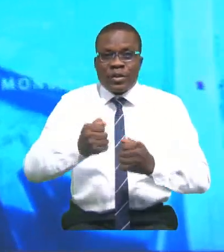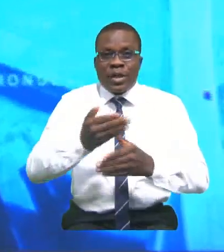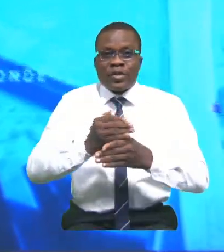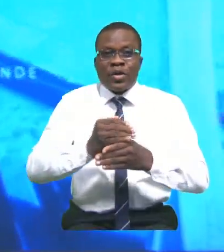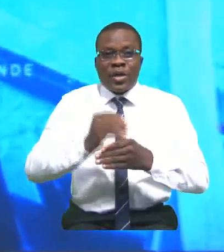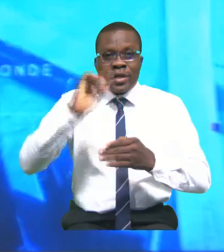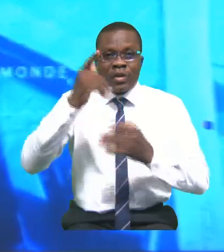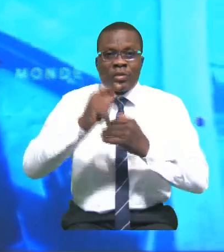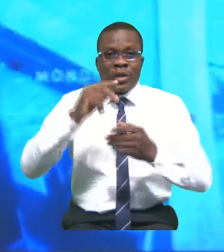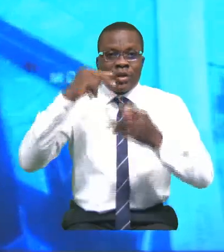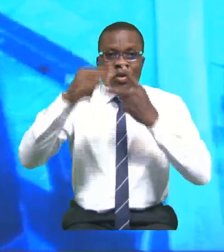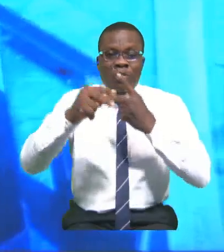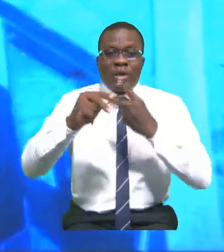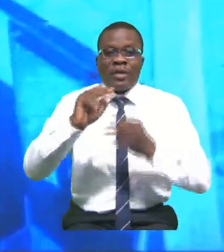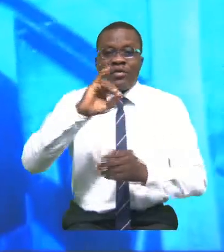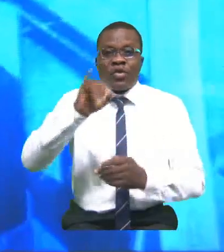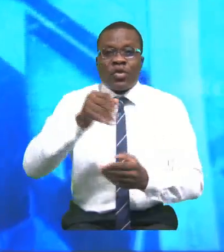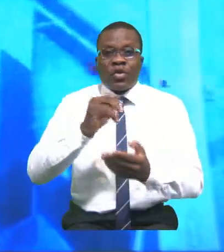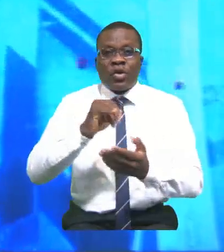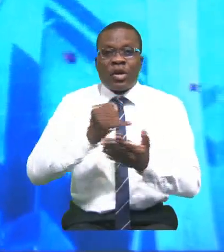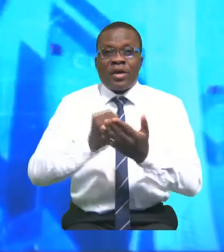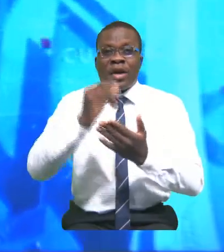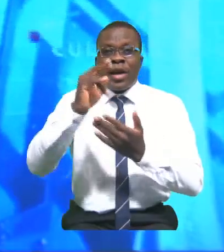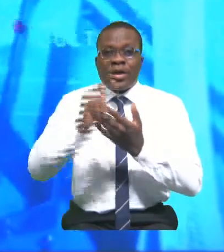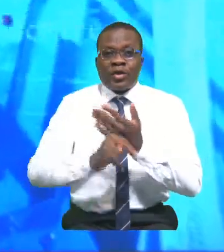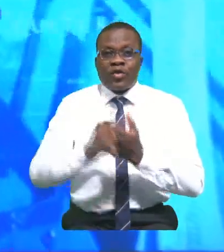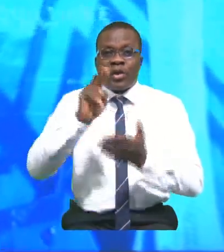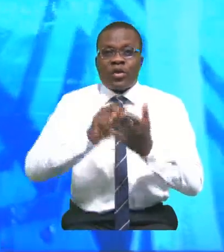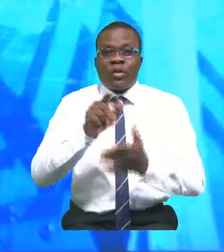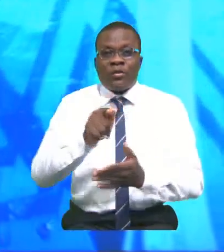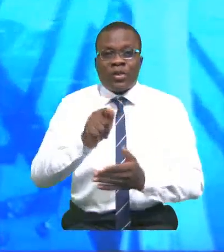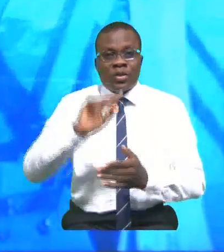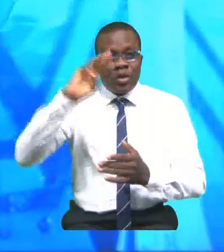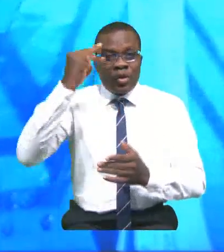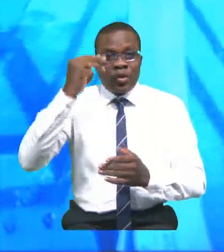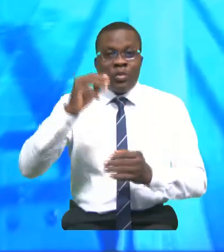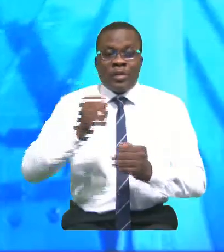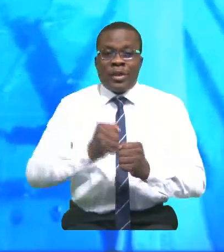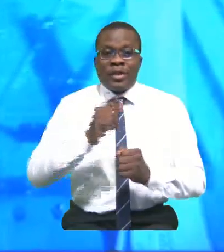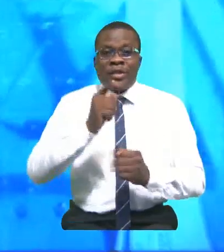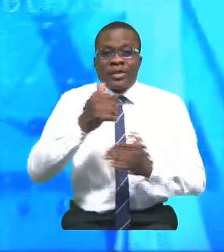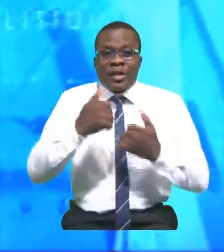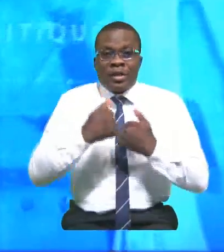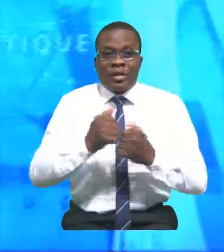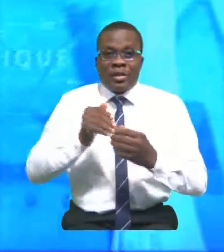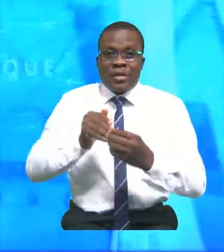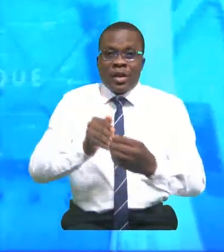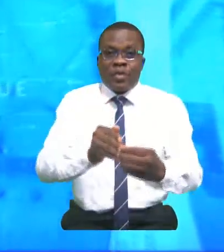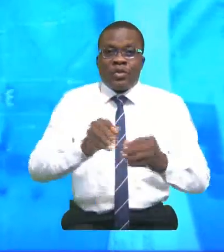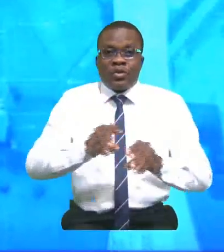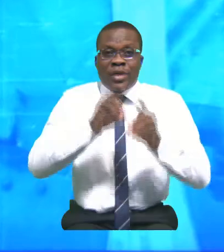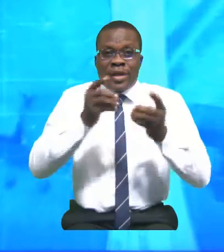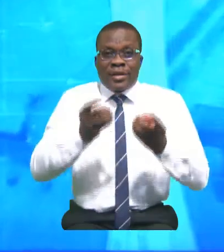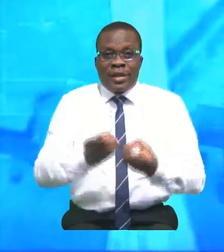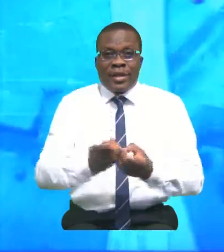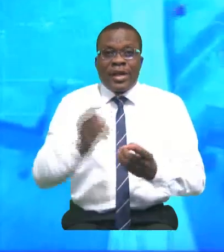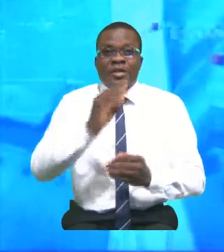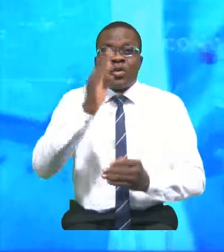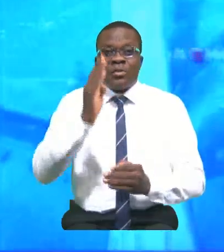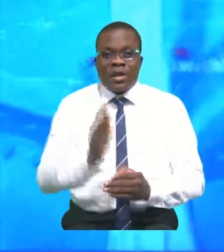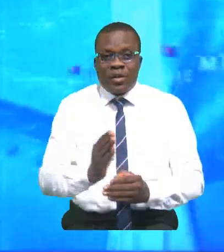prévues à Berlin en juillet 2021 le ministre d'État abdouahani a conduit la délégation béninoise